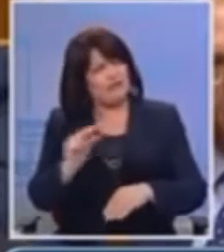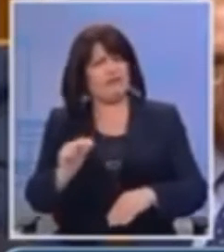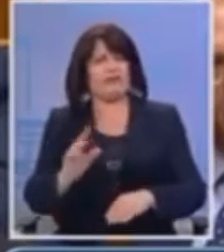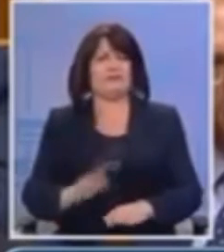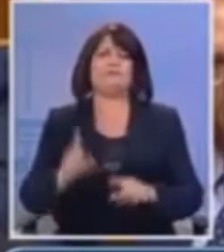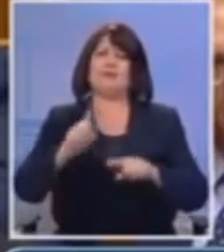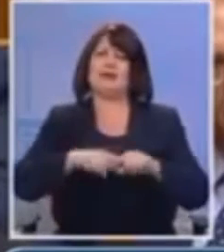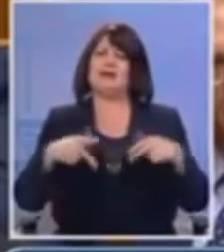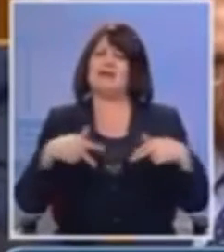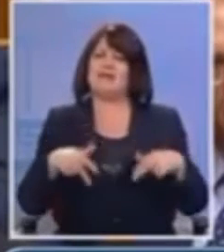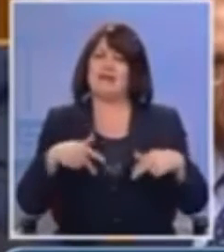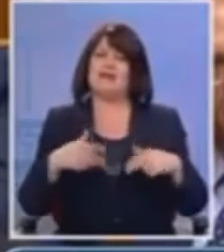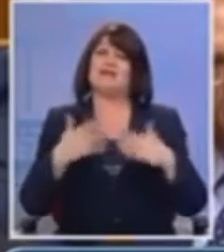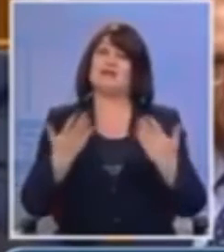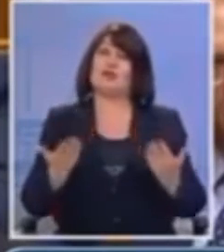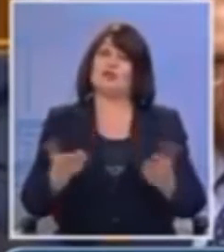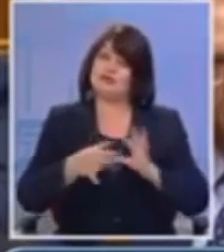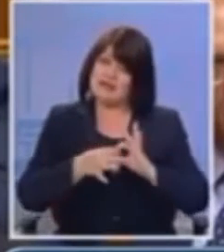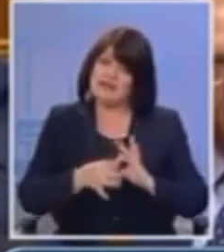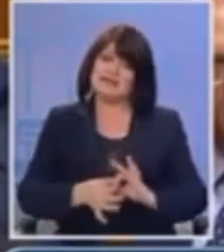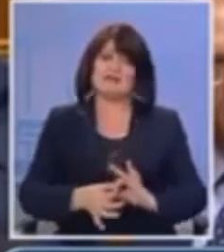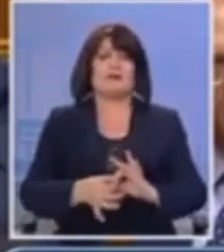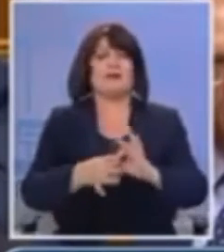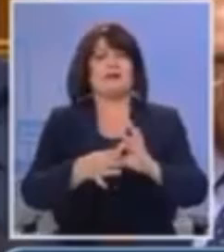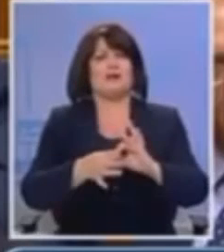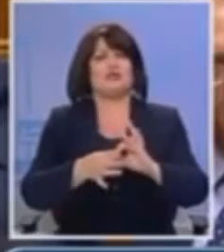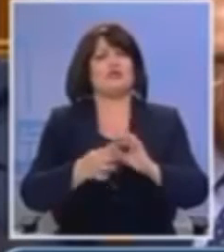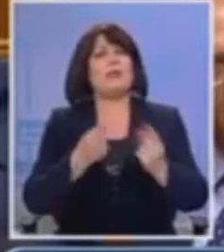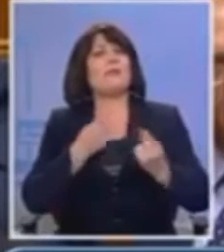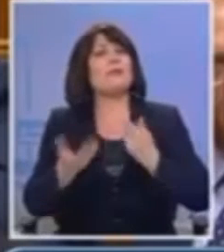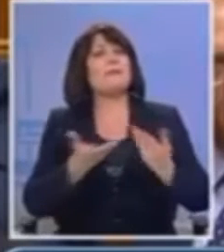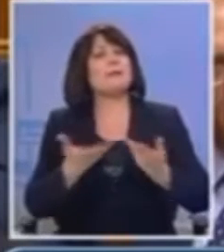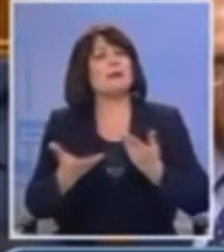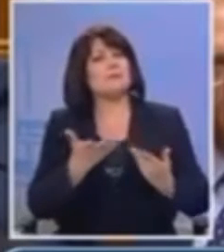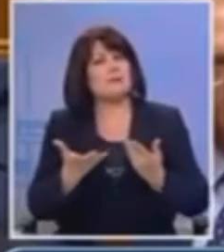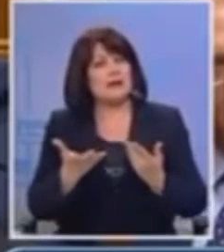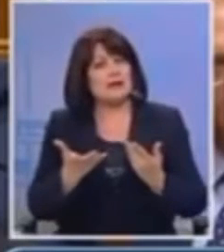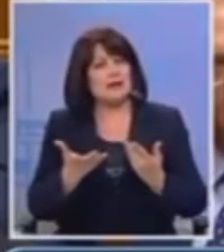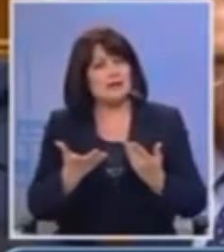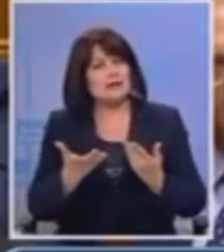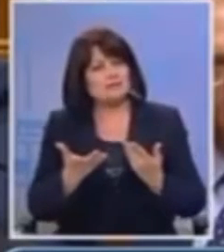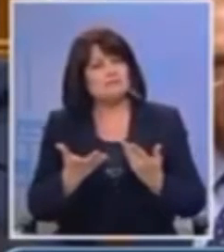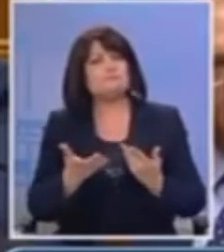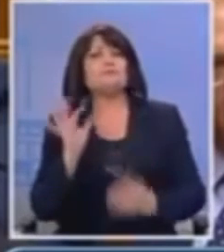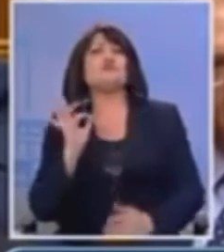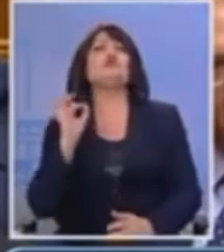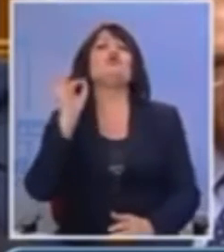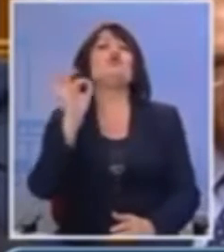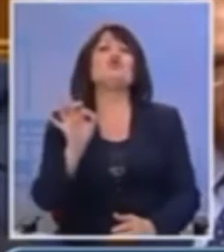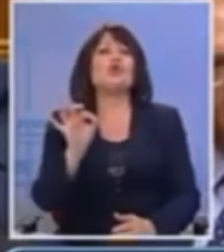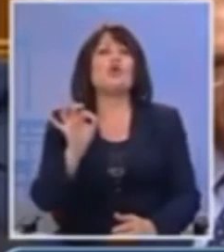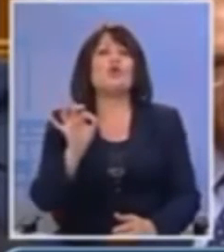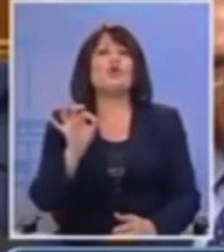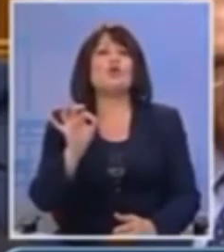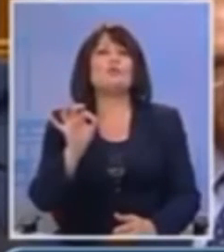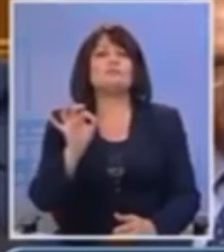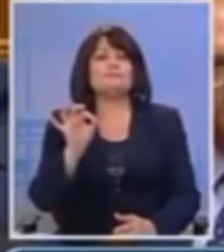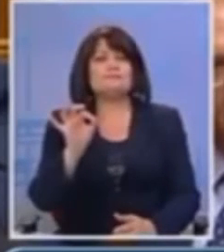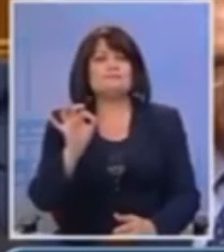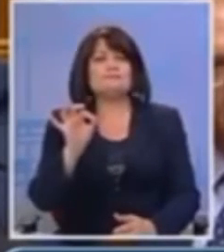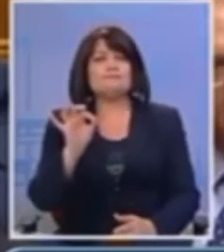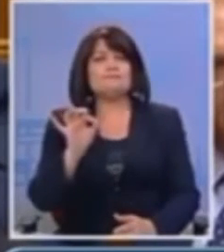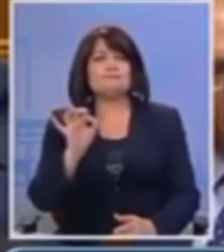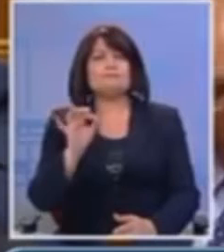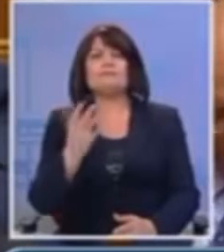Η ελληνική κυβέρνηση όμως θα συνεχίσει τη διαπραγμάτευση με στόχο να έρθουμε σε